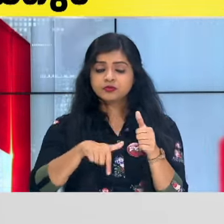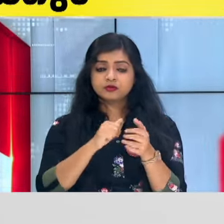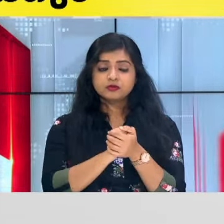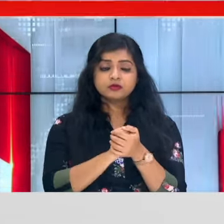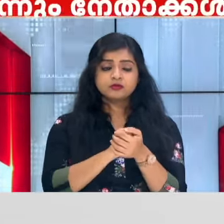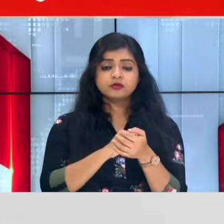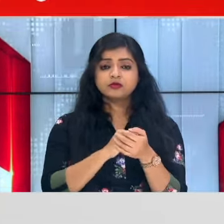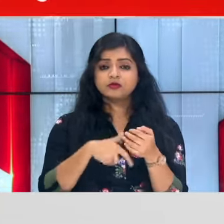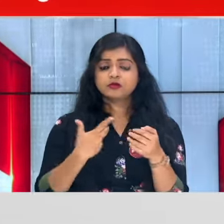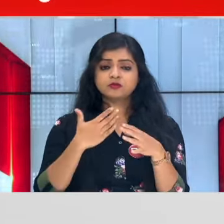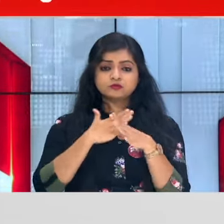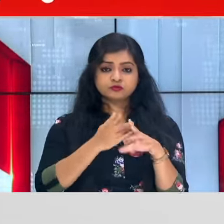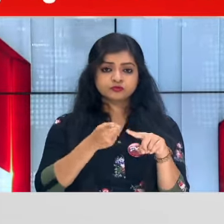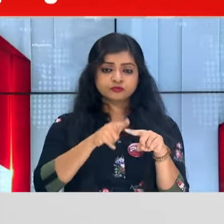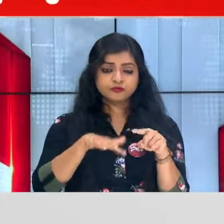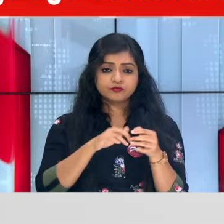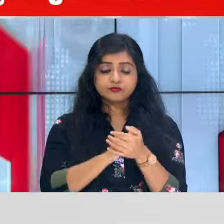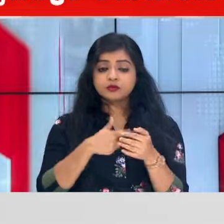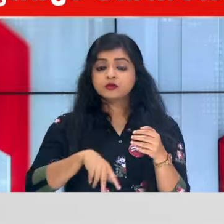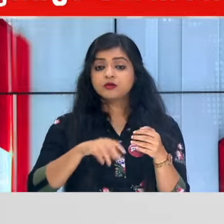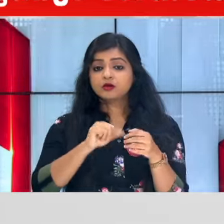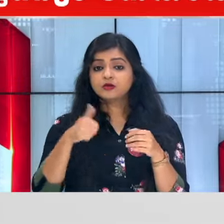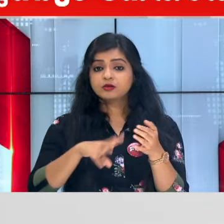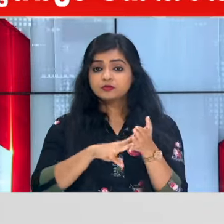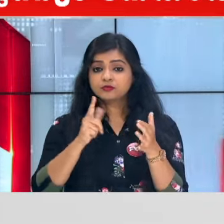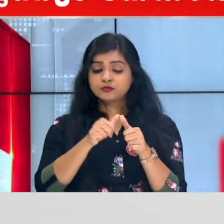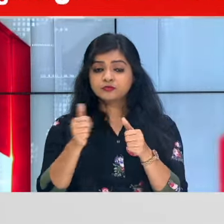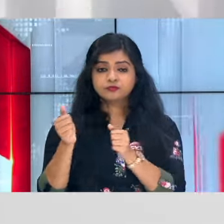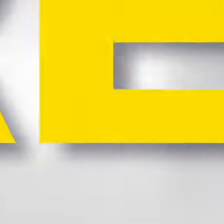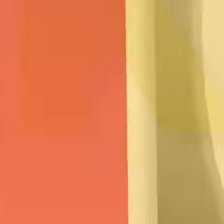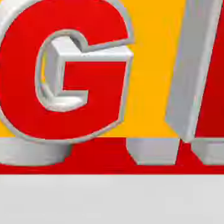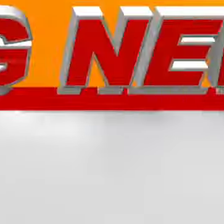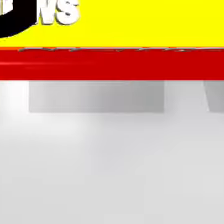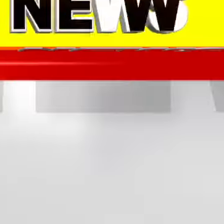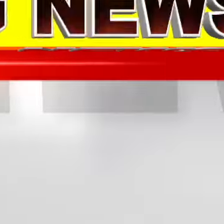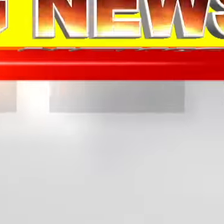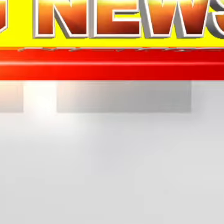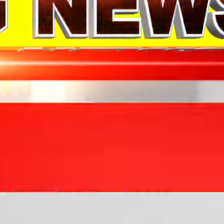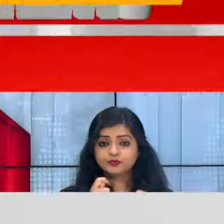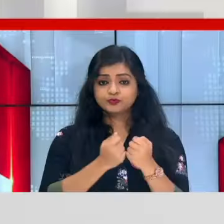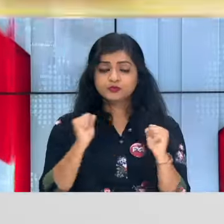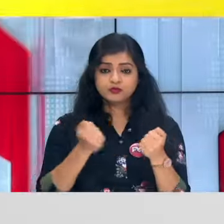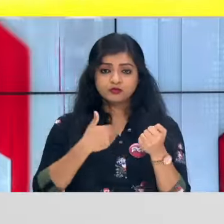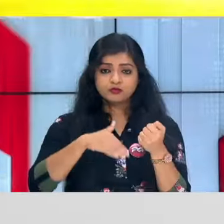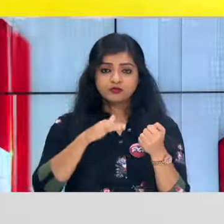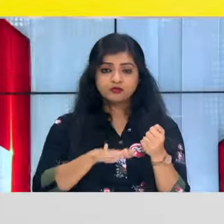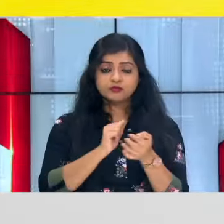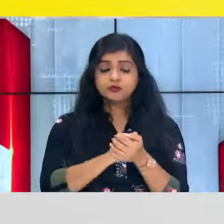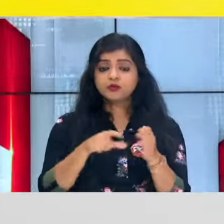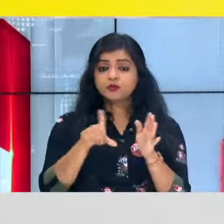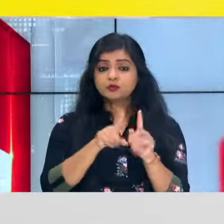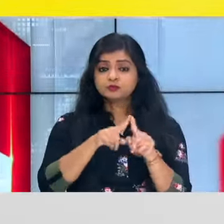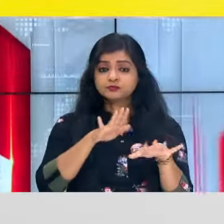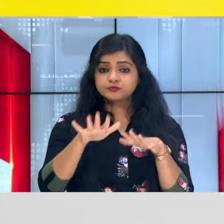രംഗത്തെത്തുന്ന ഒരു സാഹചര്യം ഉണ്ടായിട്ടുണ്ട്. അത്തരത്തിൽ വിമത MLA മാരെ ഇപ്പോൾ ഒപ്പം നിർത്താനുള്ള നീക്കം കോൺഗ്രസ് നേതൃത്വത്തിന്റെ ഭാഗത്തു നിന്ന് നടക്കുന്നുണ്ട്. സ്വാഭാവികമായിട്ടും ഇപ്പോൾ നിയമപരമായ നീക്കം